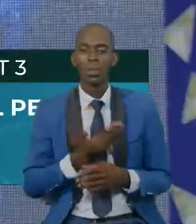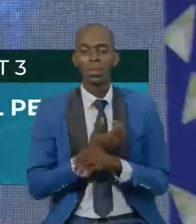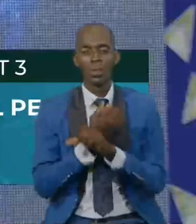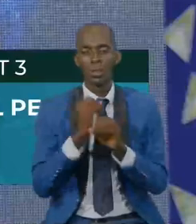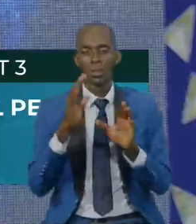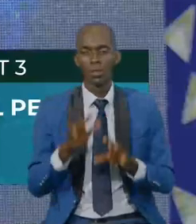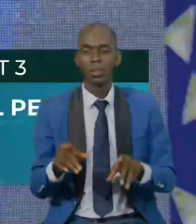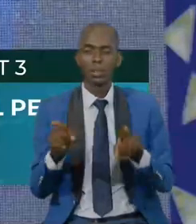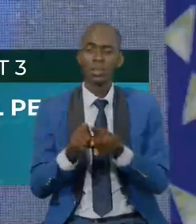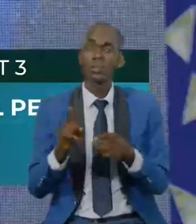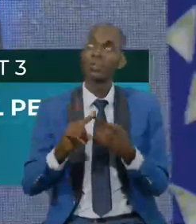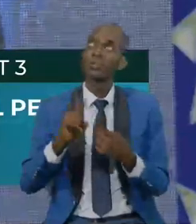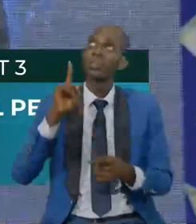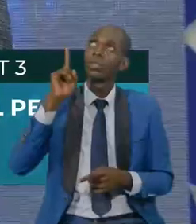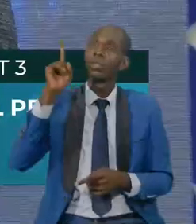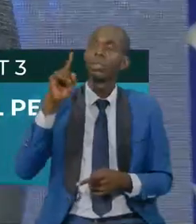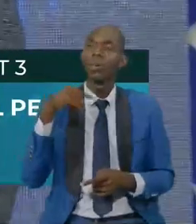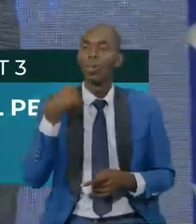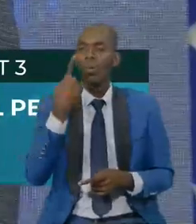Qui est sauveur comme toi?